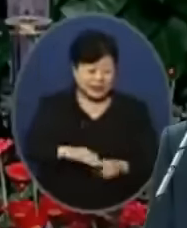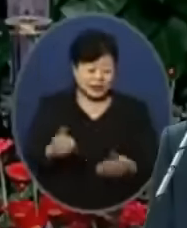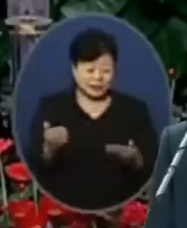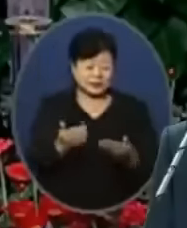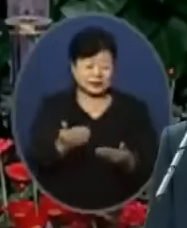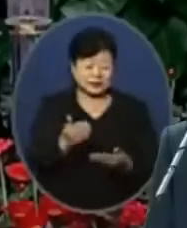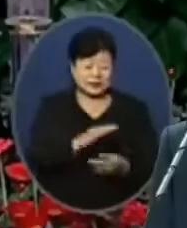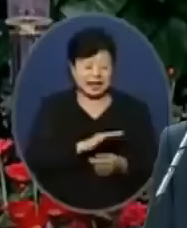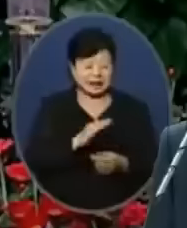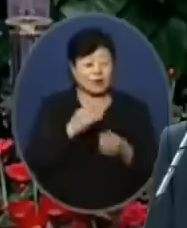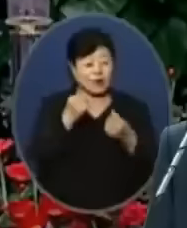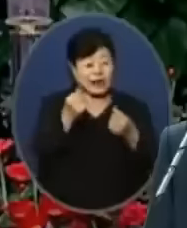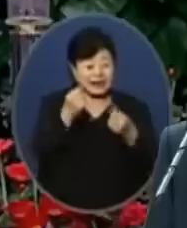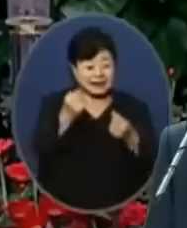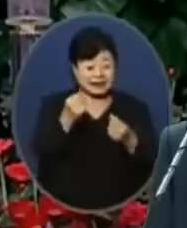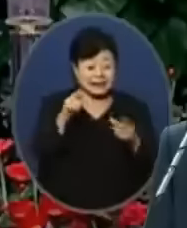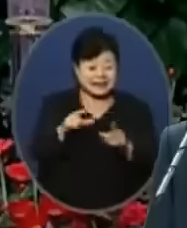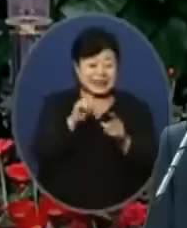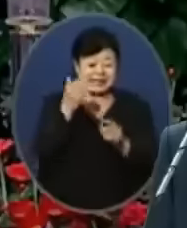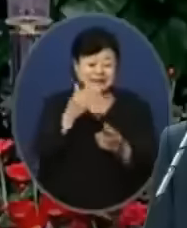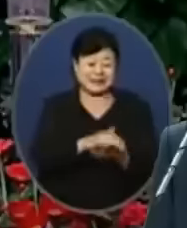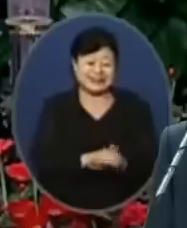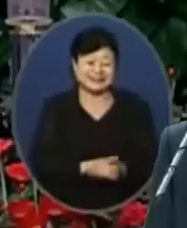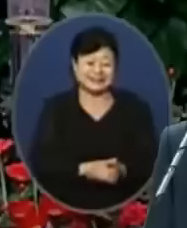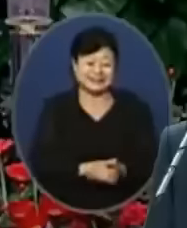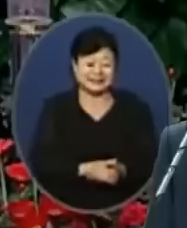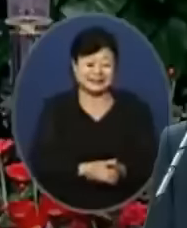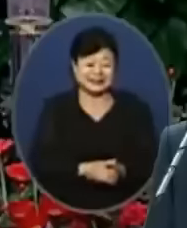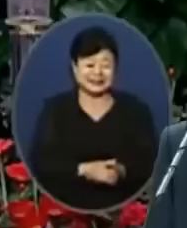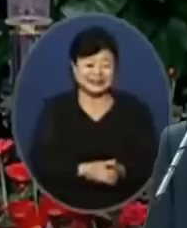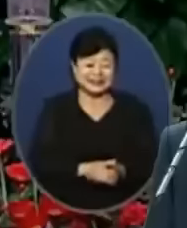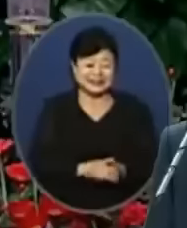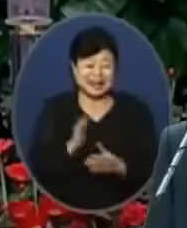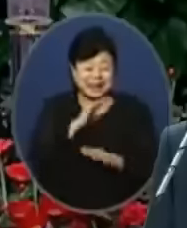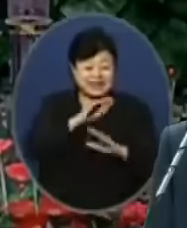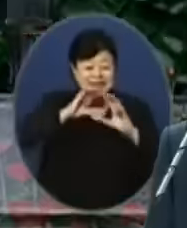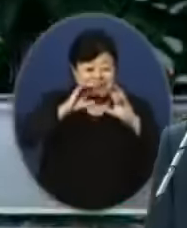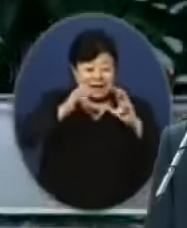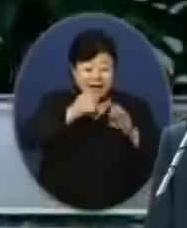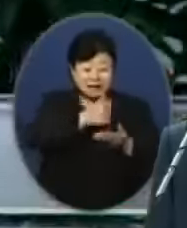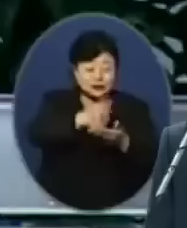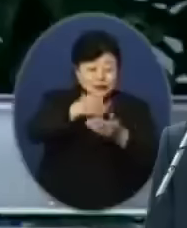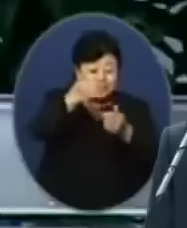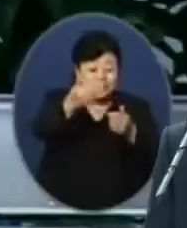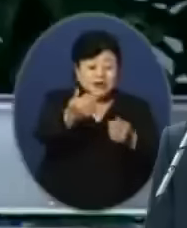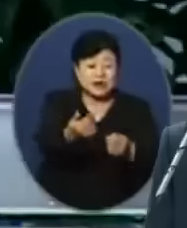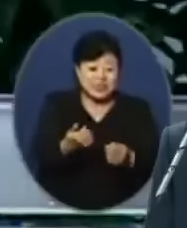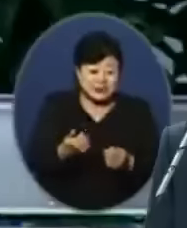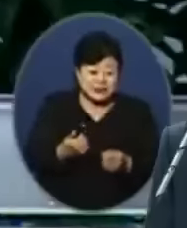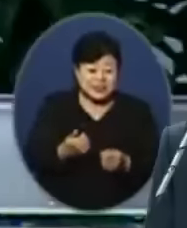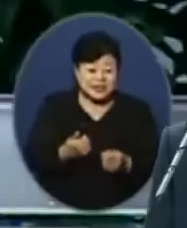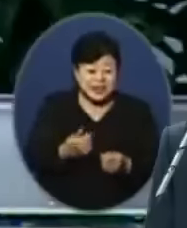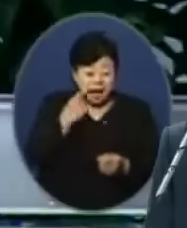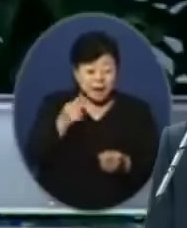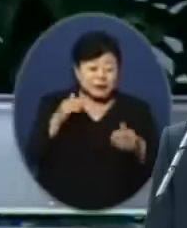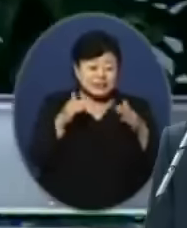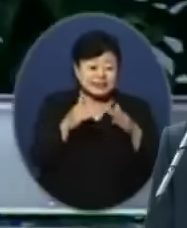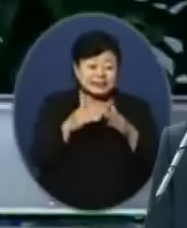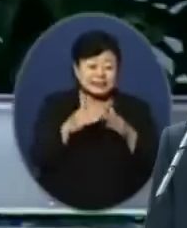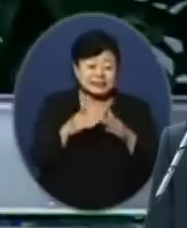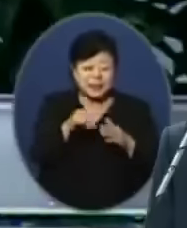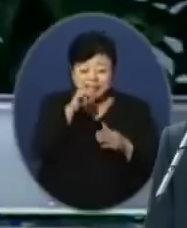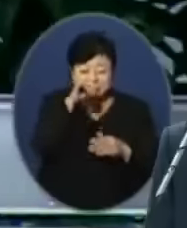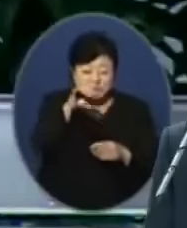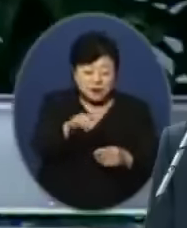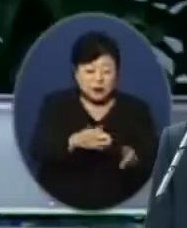범사에 잘되며 강건하게 살아야 되는 것입니다. 천국은 주님께서 이미 내 아버지 집에 있을